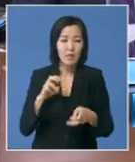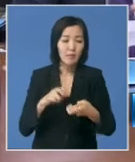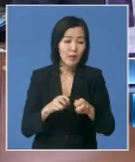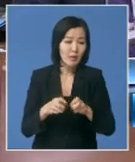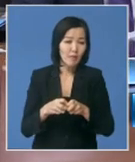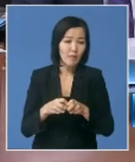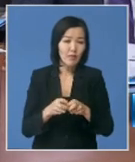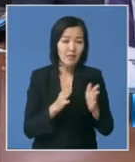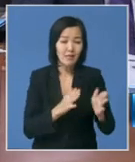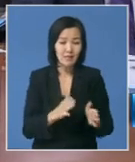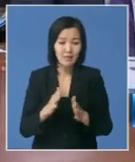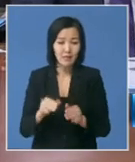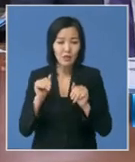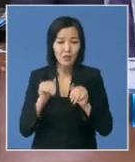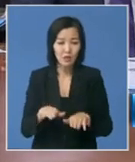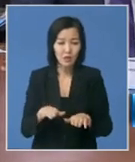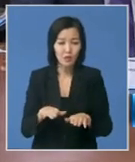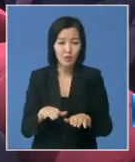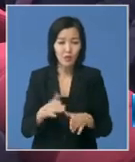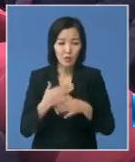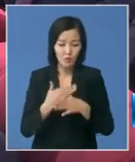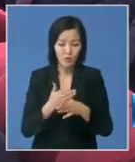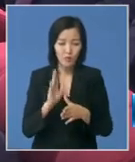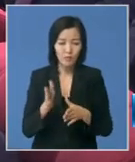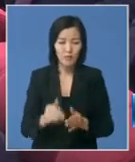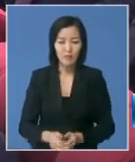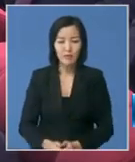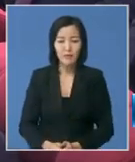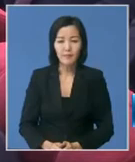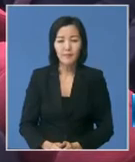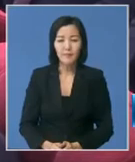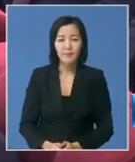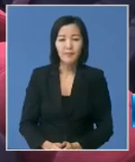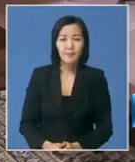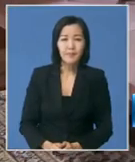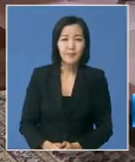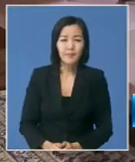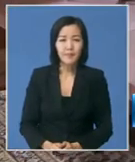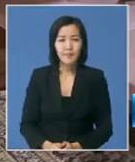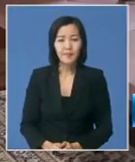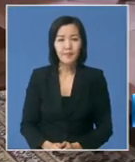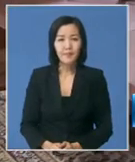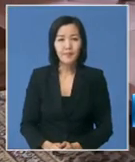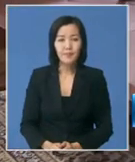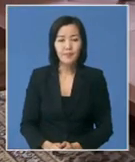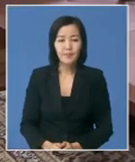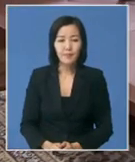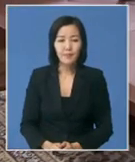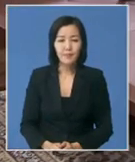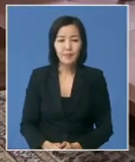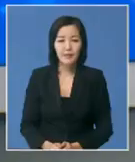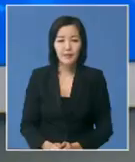мәселелердің кезең-кезеңмен шешілуіне жәрдемдесетінін жеткізді. Айман Асыл, Айбек Ақшолақов, Жетісу,